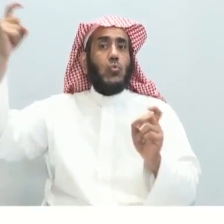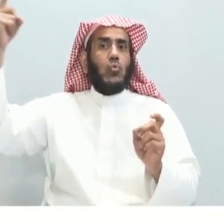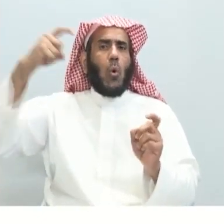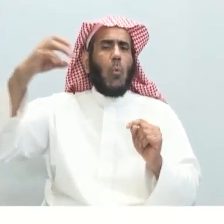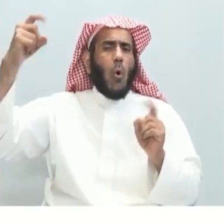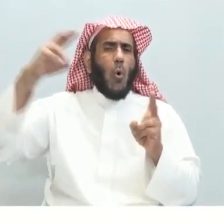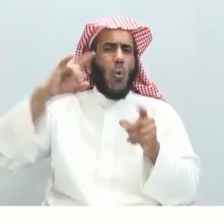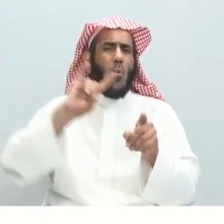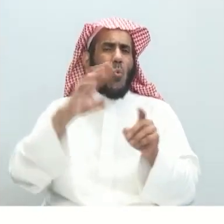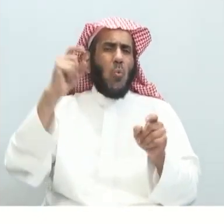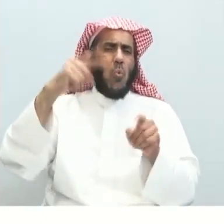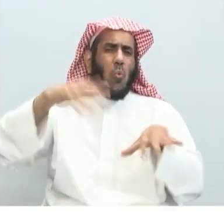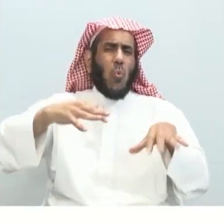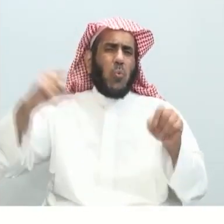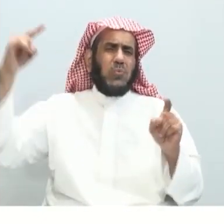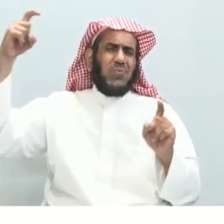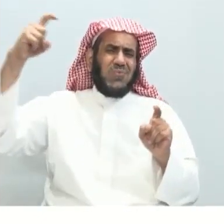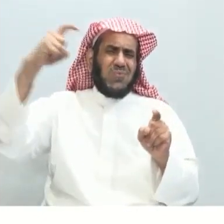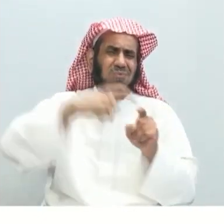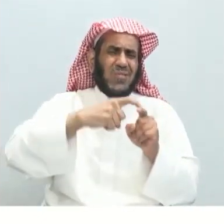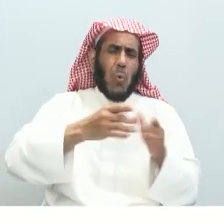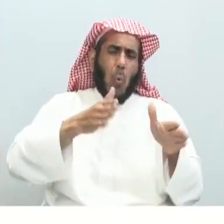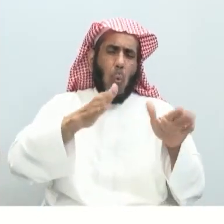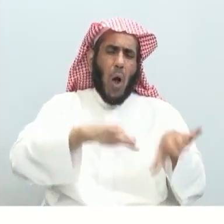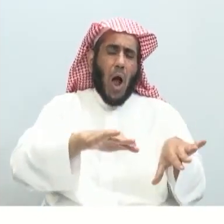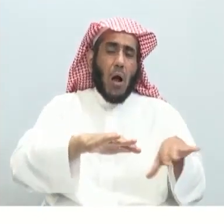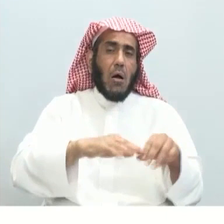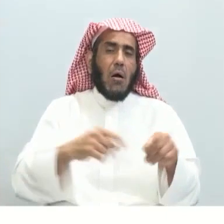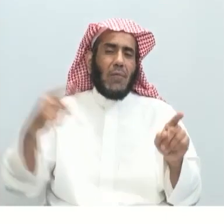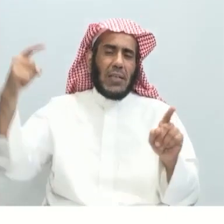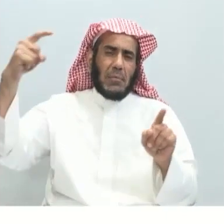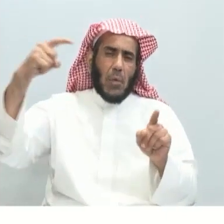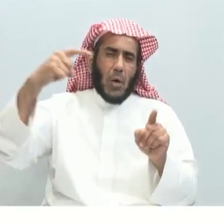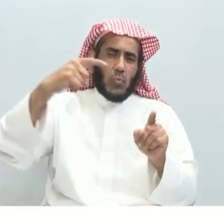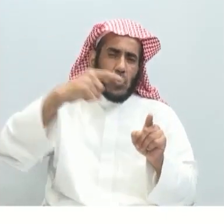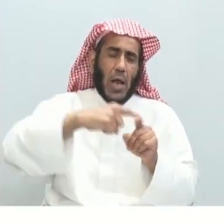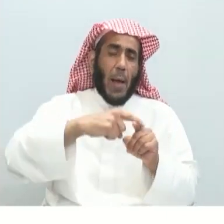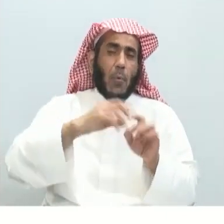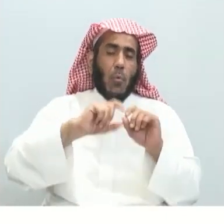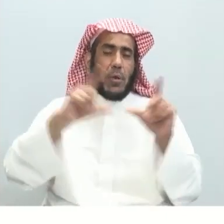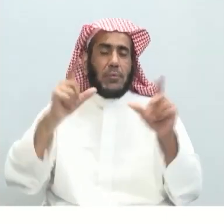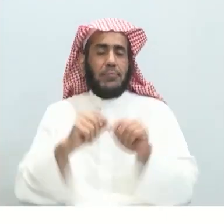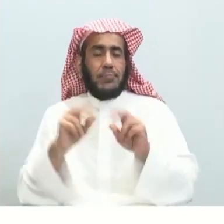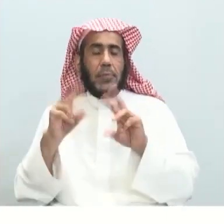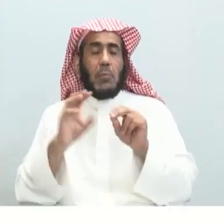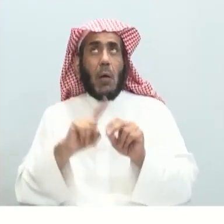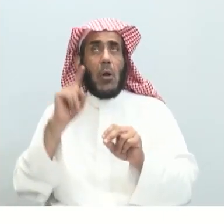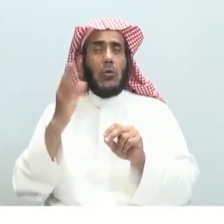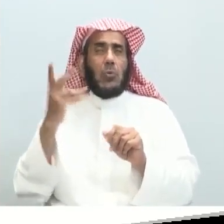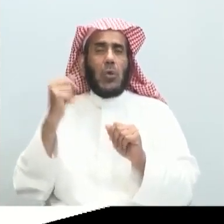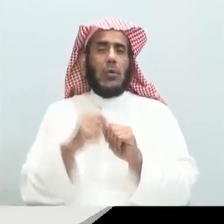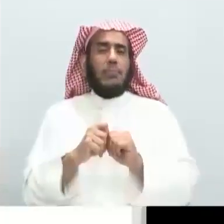تسقط عليهم فتصيب فيهلك فاتبعه شهاب مبين كما اخبر الله